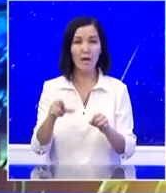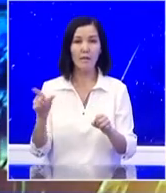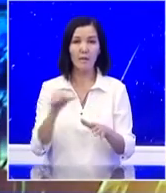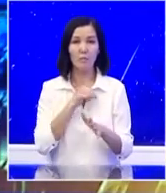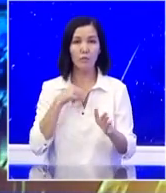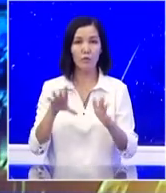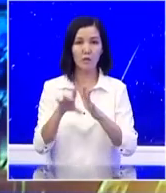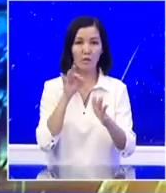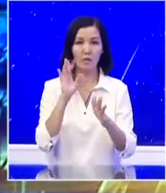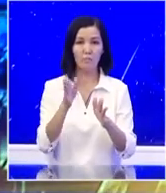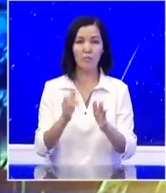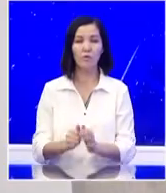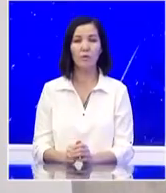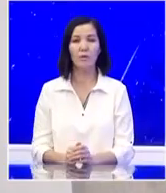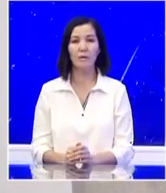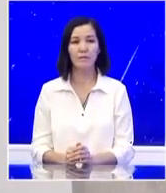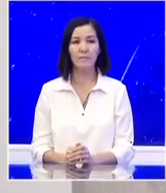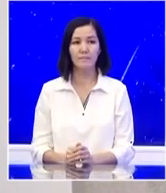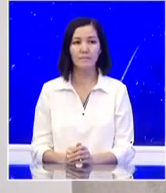бар.